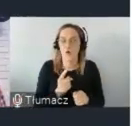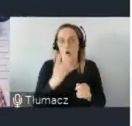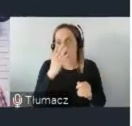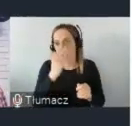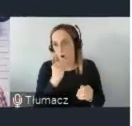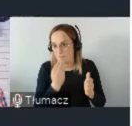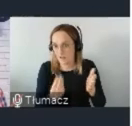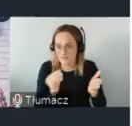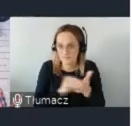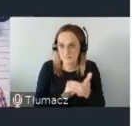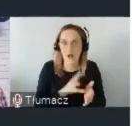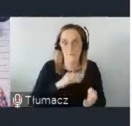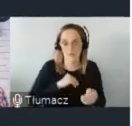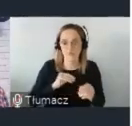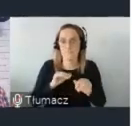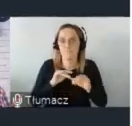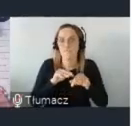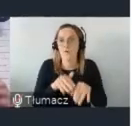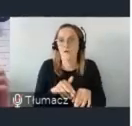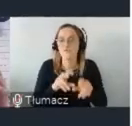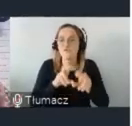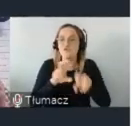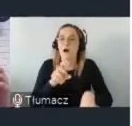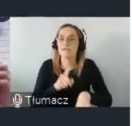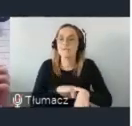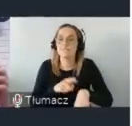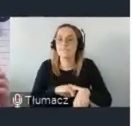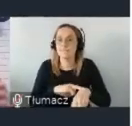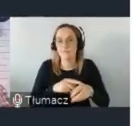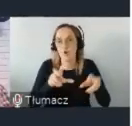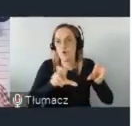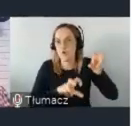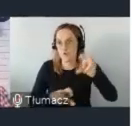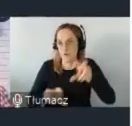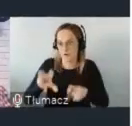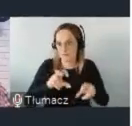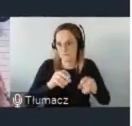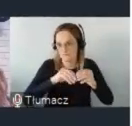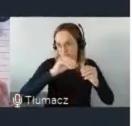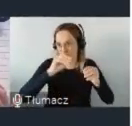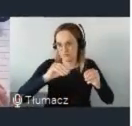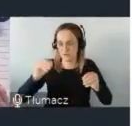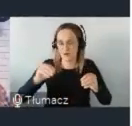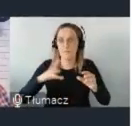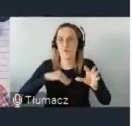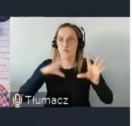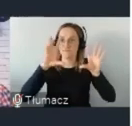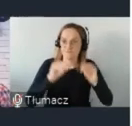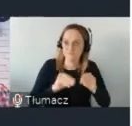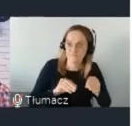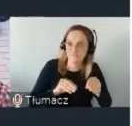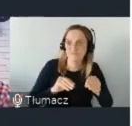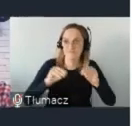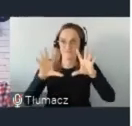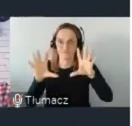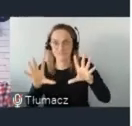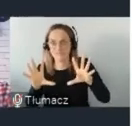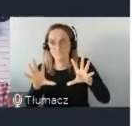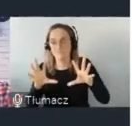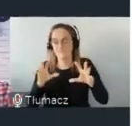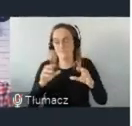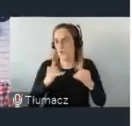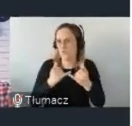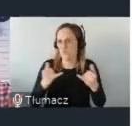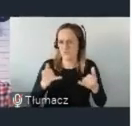obiekt, to możemy wpłynąć na to, że na osi czasu zaplanować mu ruch, czyli może się pojawić, może się zniknąć, może się w różny sposób